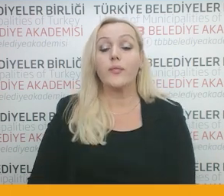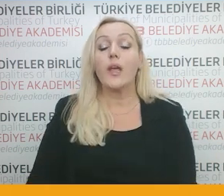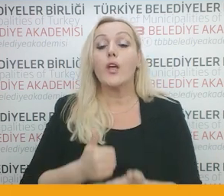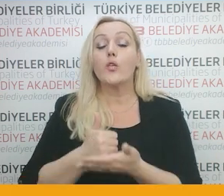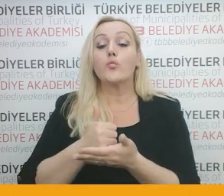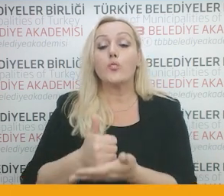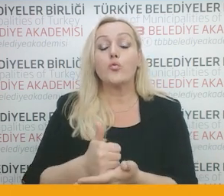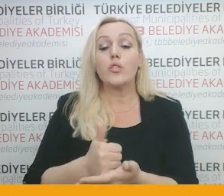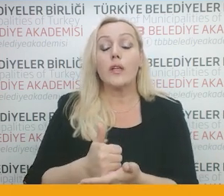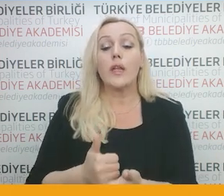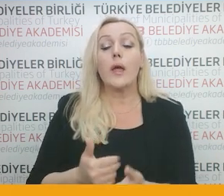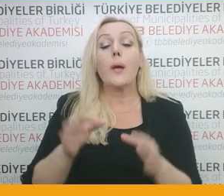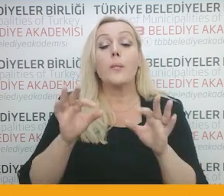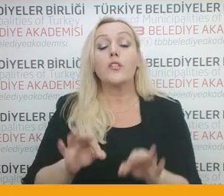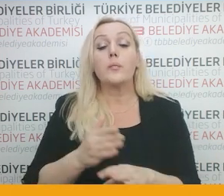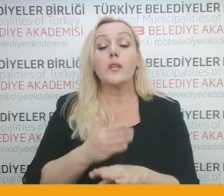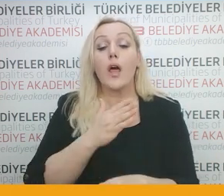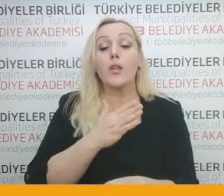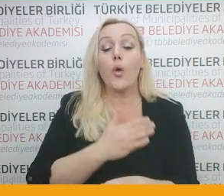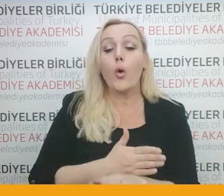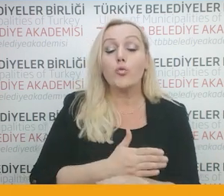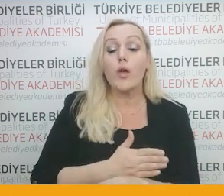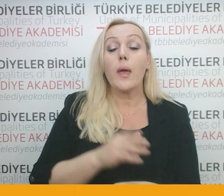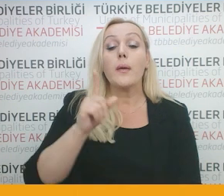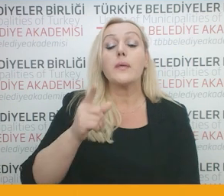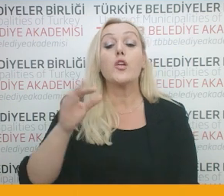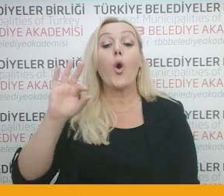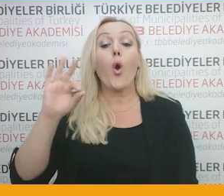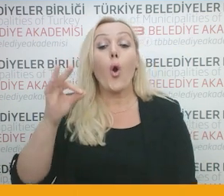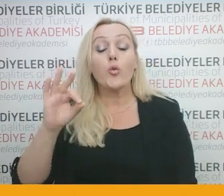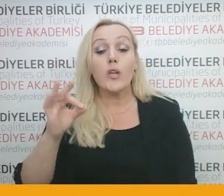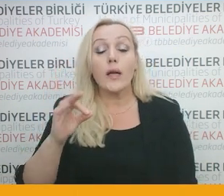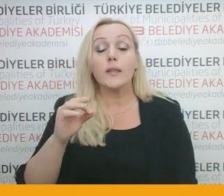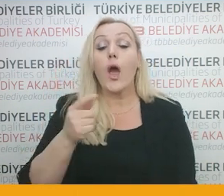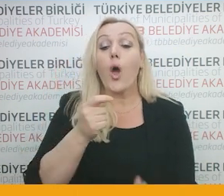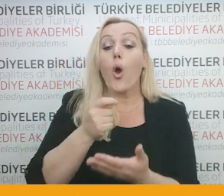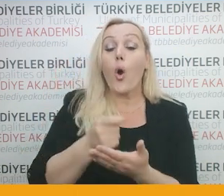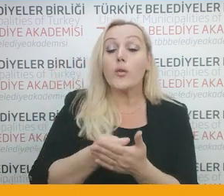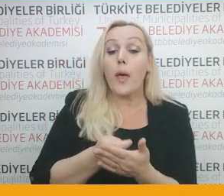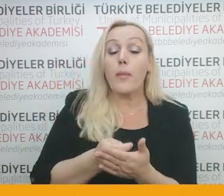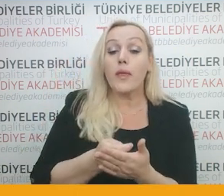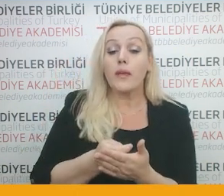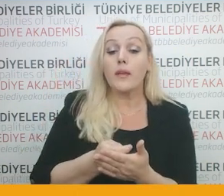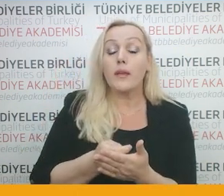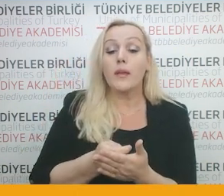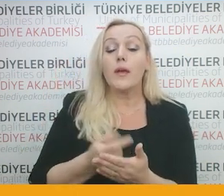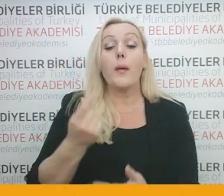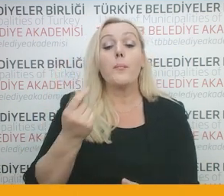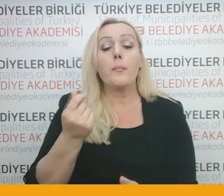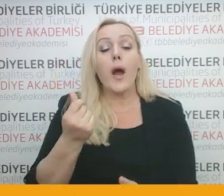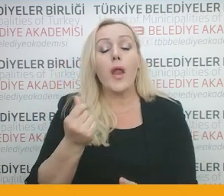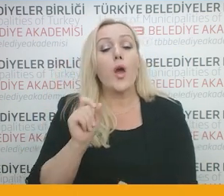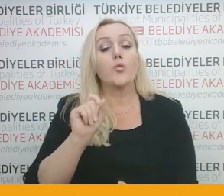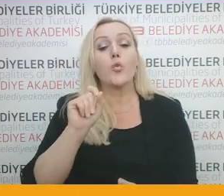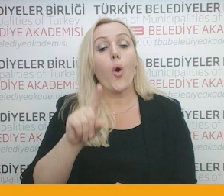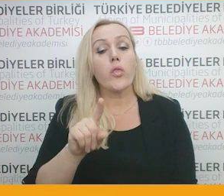Bütçeler ait olduğu yıl başlamadan önce yetkili organlarca onaylanır. Yani 1 Ocak'ta bir ödemeyi, bir para transferini,